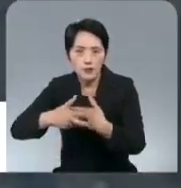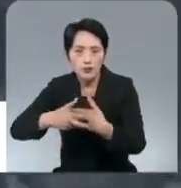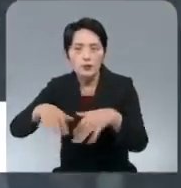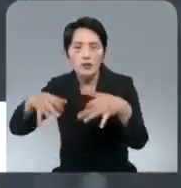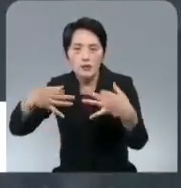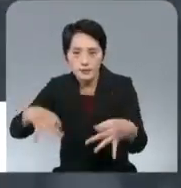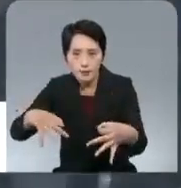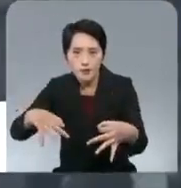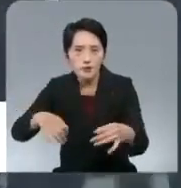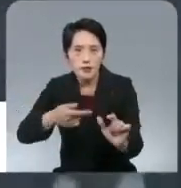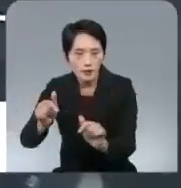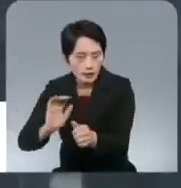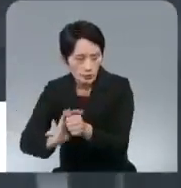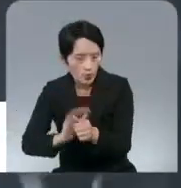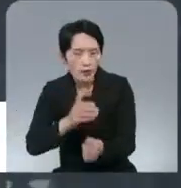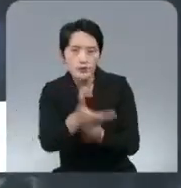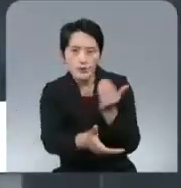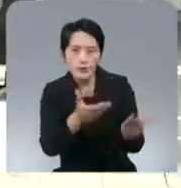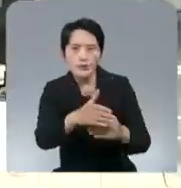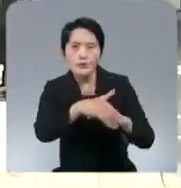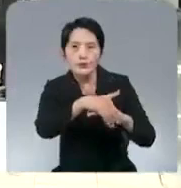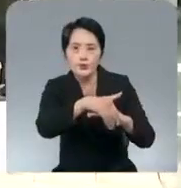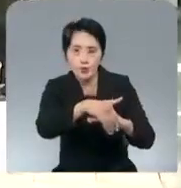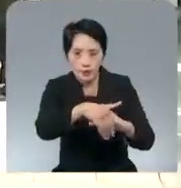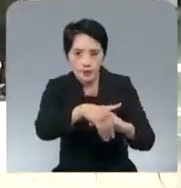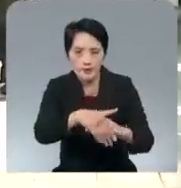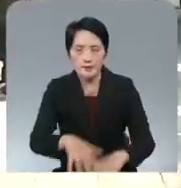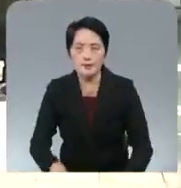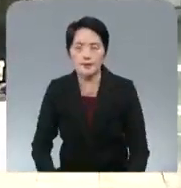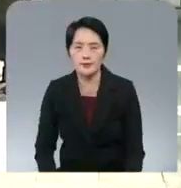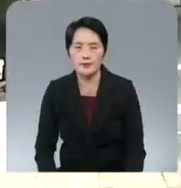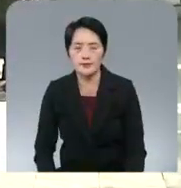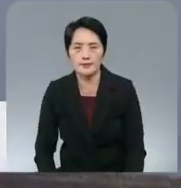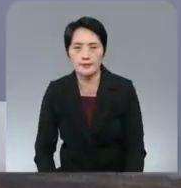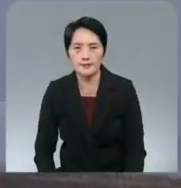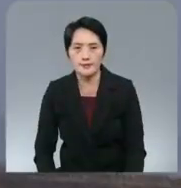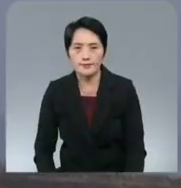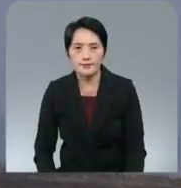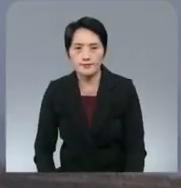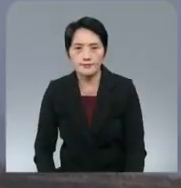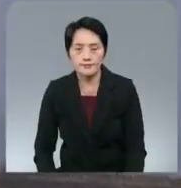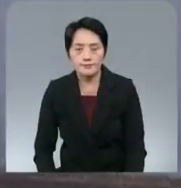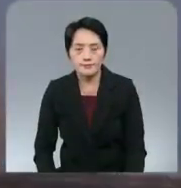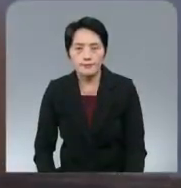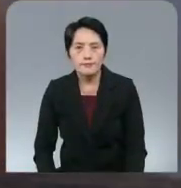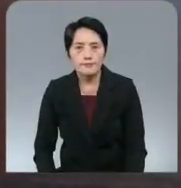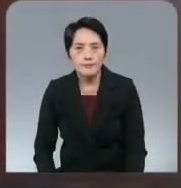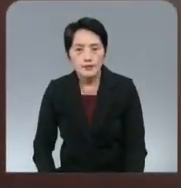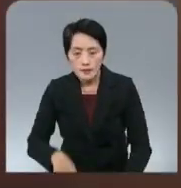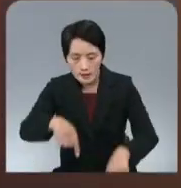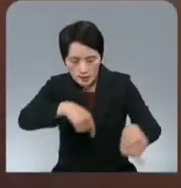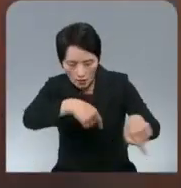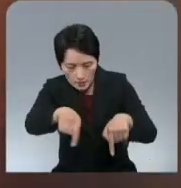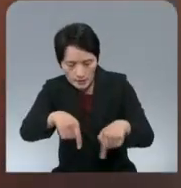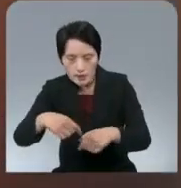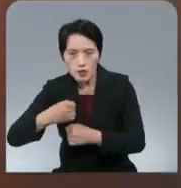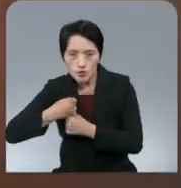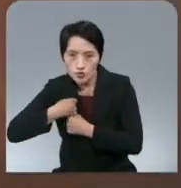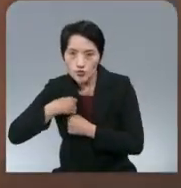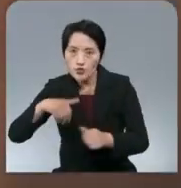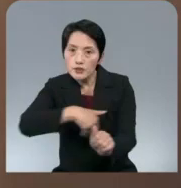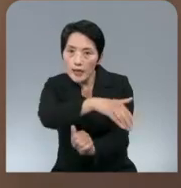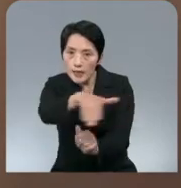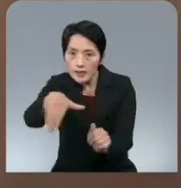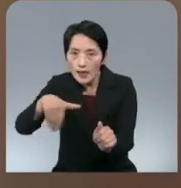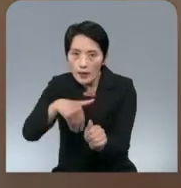hỗ trợ Bình Nhưỡng phát triển cơ sở hạ tầng về điện Bến Cảng hàng không nông nghiệp y tế và tài chính chính phủ cũng đề xuất các biện pháp trong lĩnh vực chính